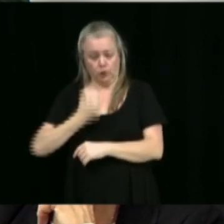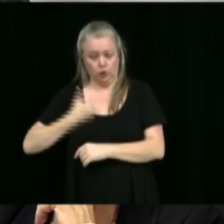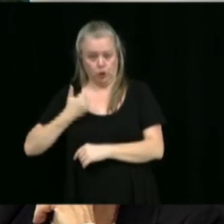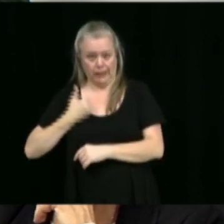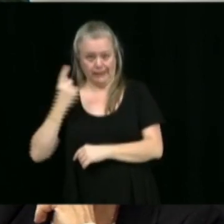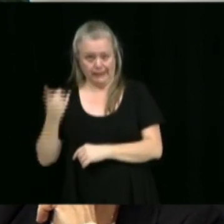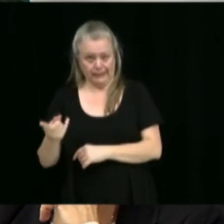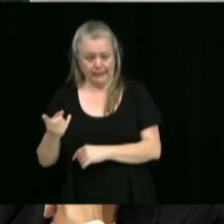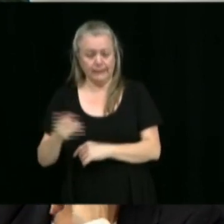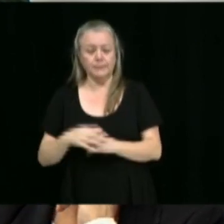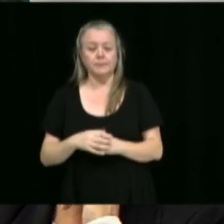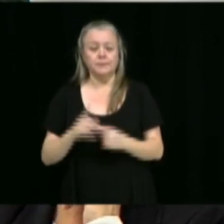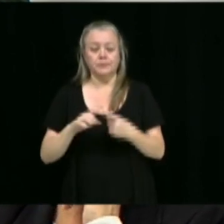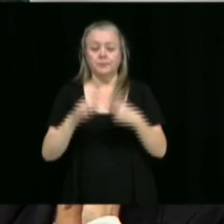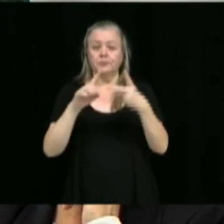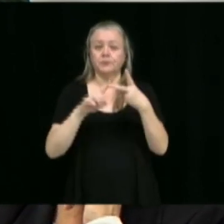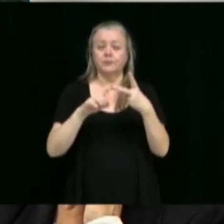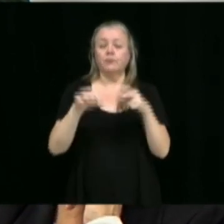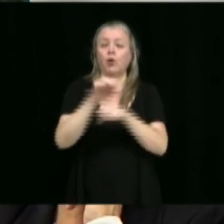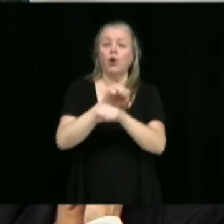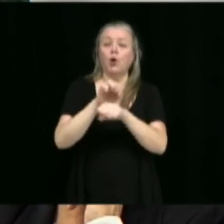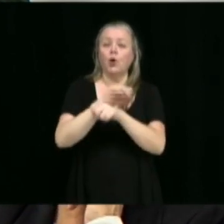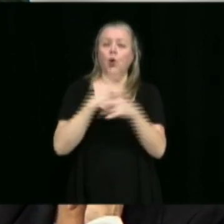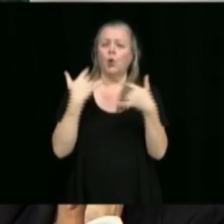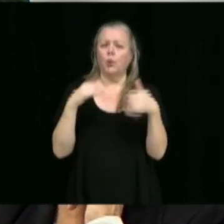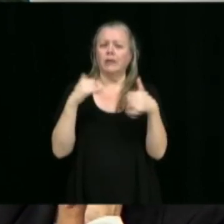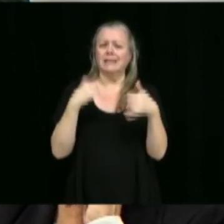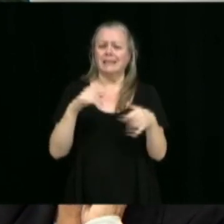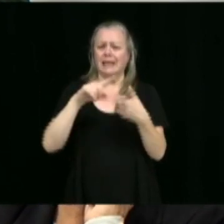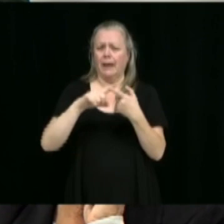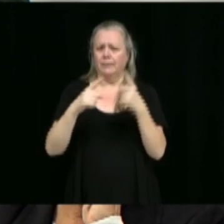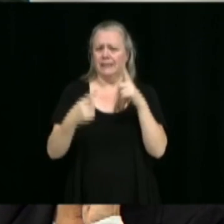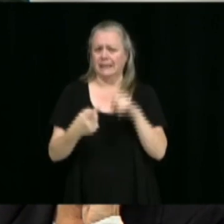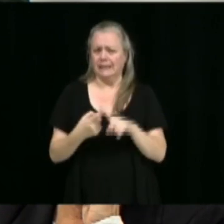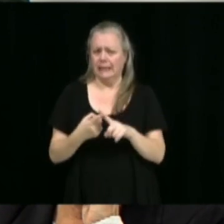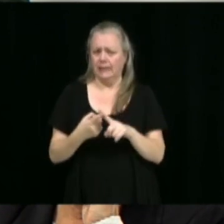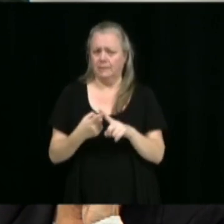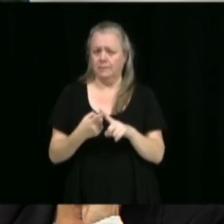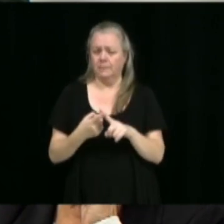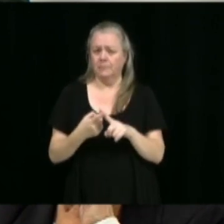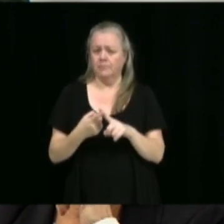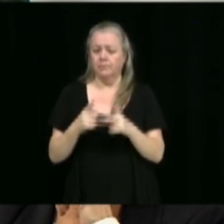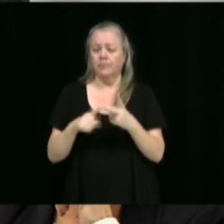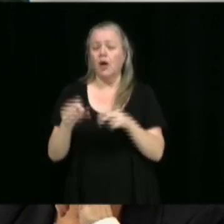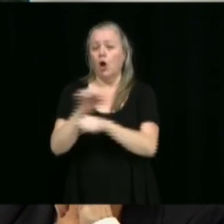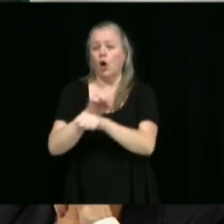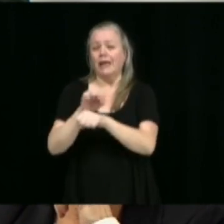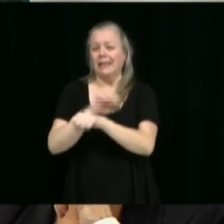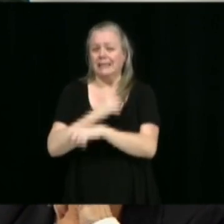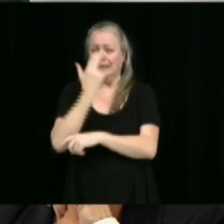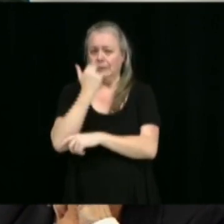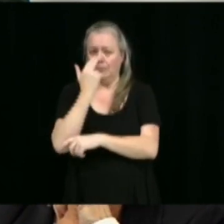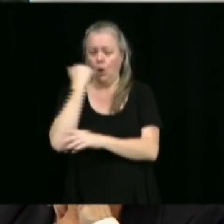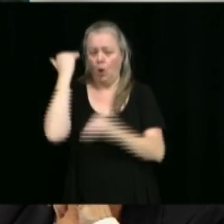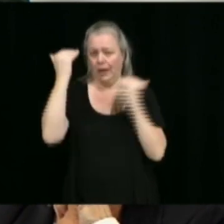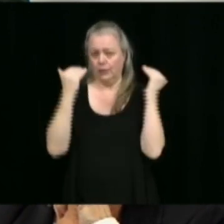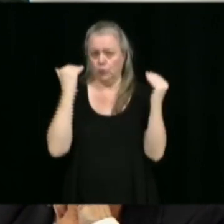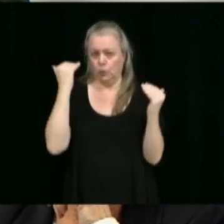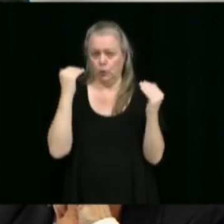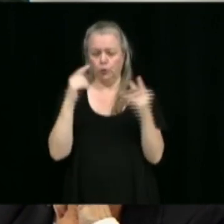jeunesse. Ensuite, pour l'organisme Loisirs Amitié pour sa reconnaissance dans organisme sport